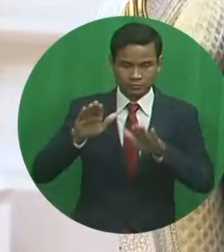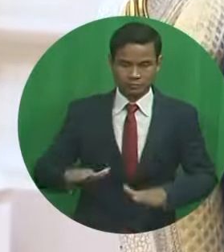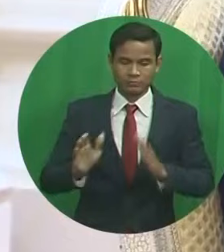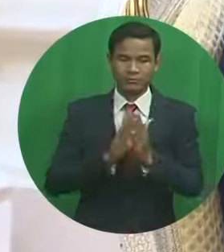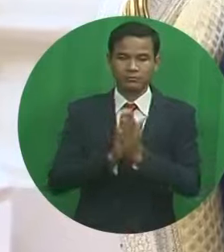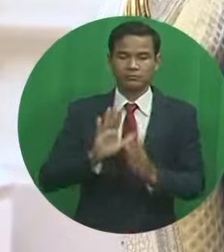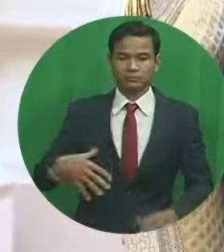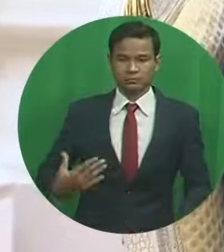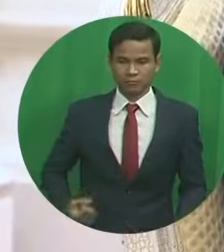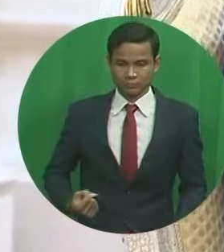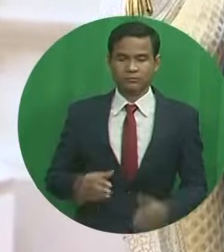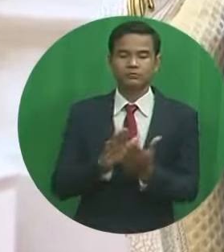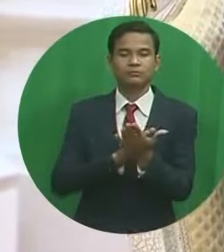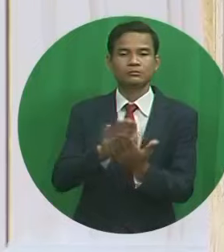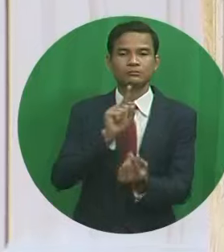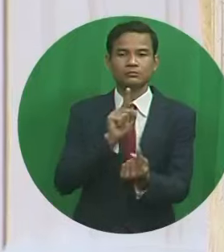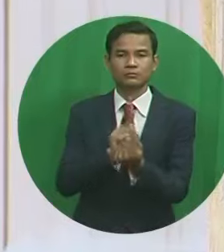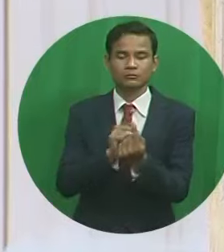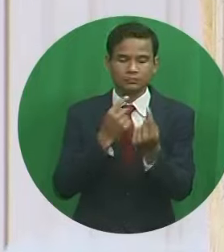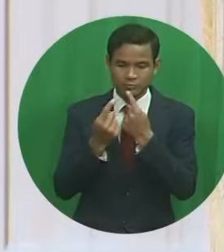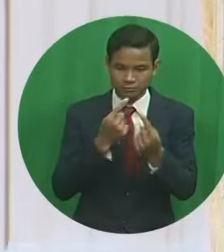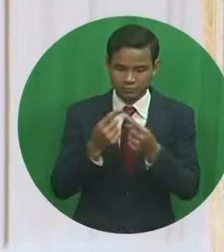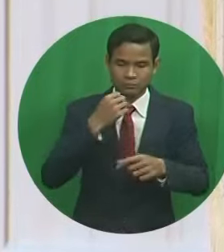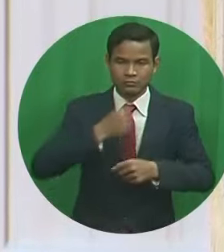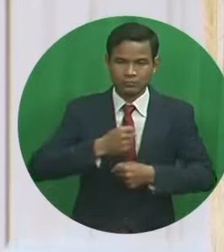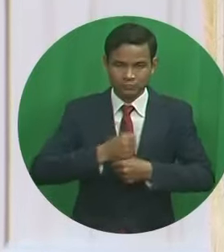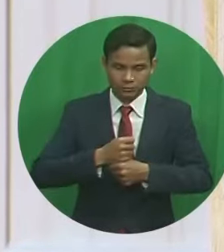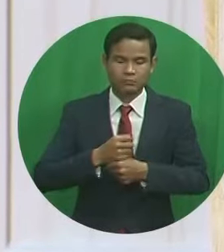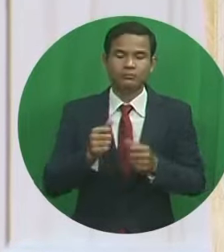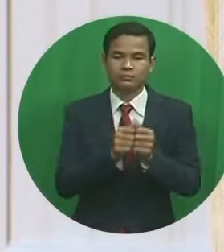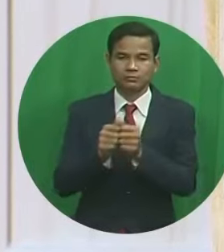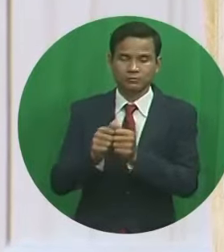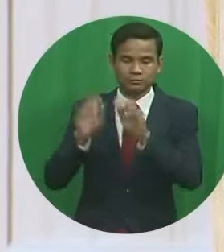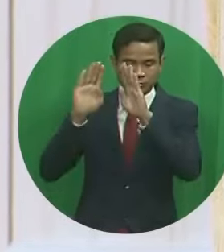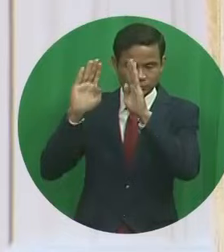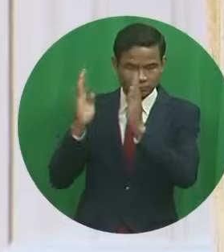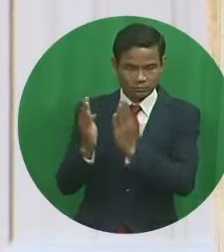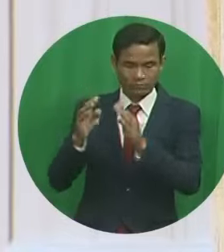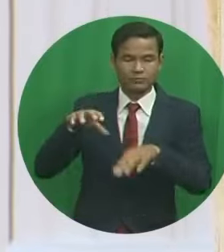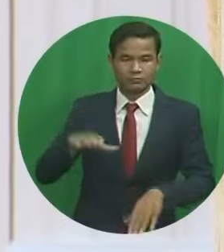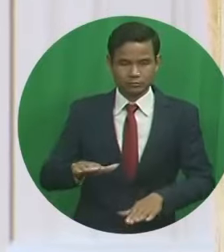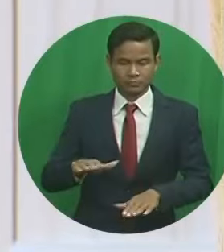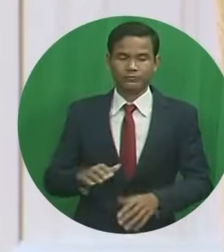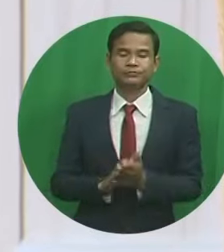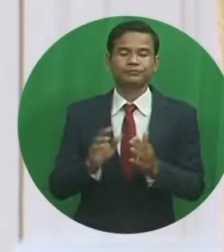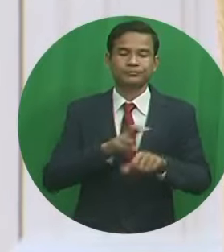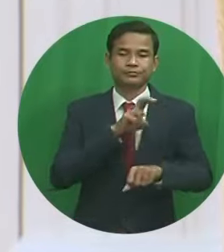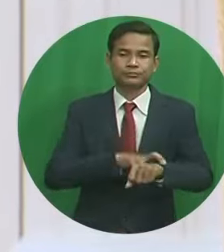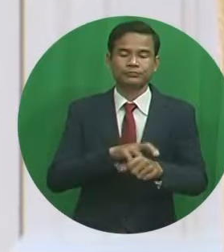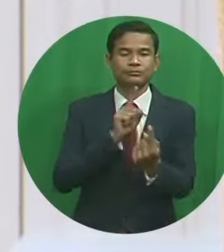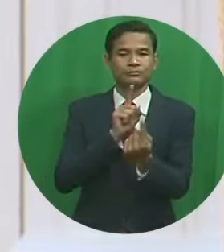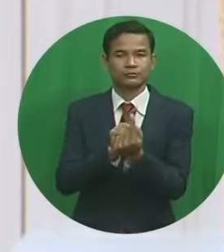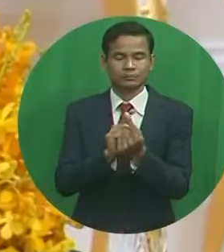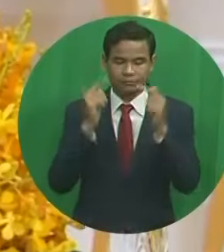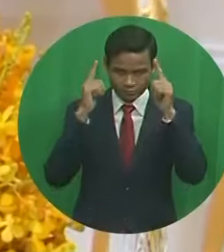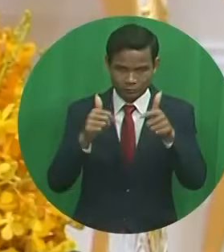ណាចក្រកម្ពុជាចូលជួបសម្ដែងការគូសមនិងពិភាក្សាការងារនៅវិមានសន្តិភាពក្នុងឱកាសនៃជំនួបឯក